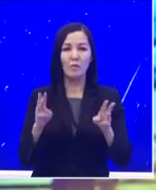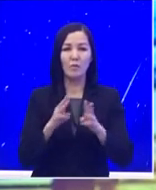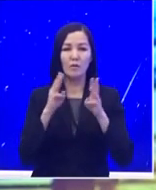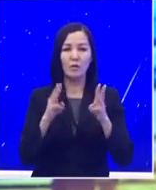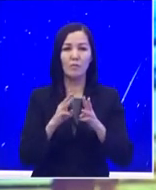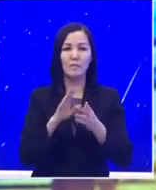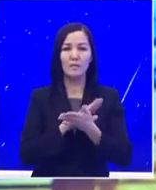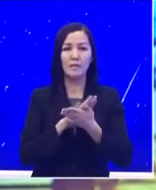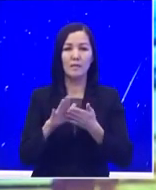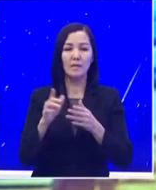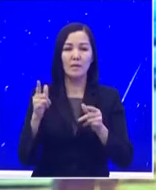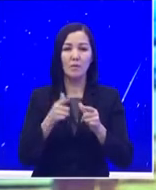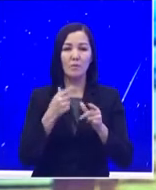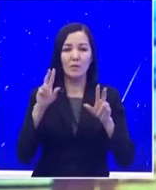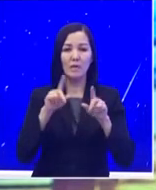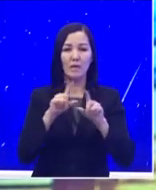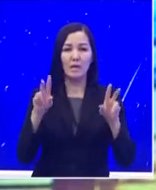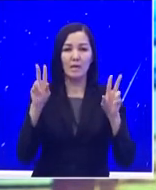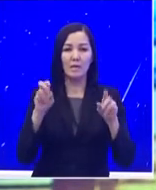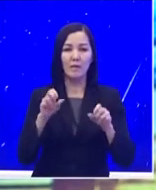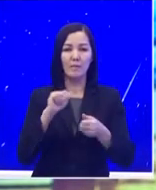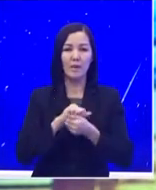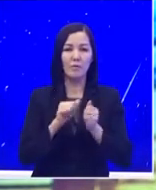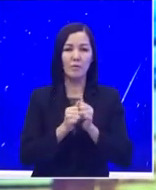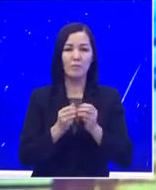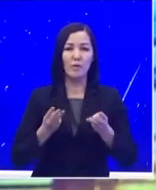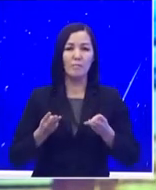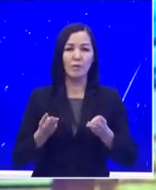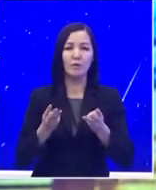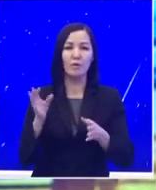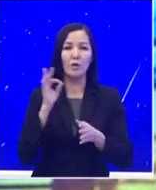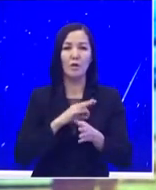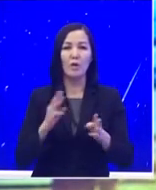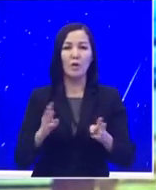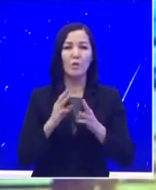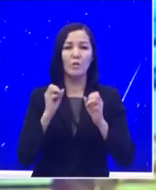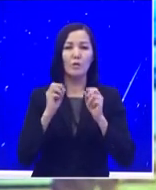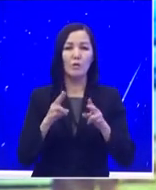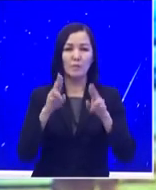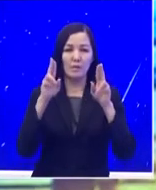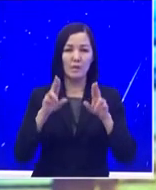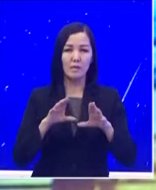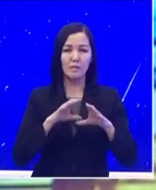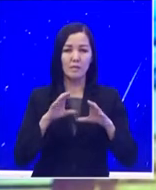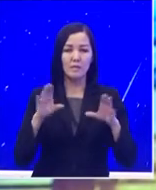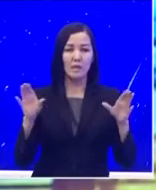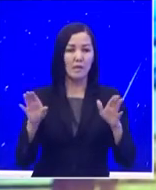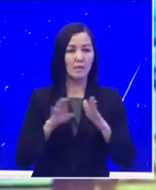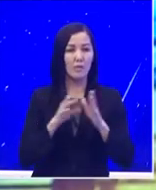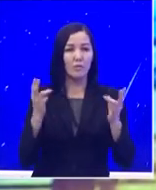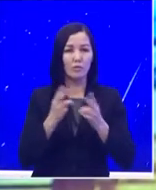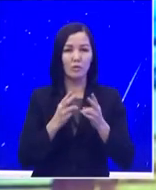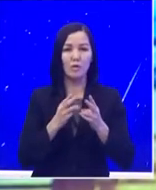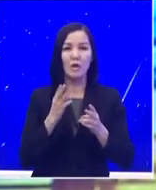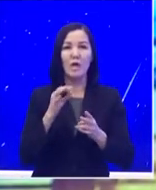сенбілігін осылай атапты. Мамандар қатты отынмен жанатын пештерді қолдануда өрт қауіпсіздік ережелерін сақтауды түсіндірді. Шаман